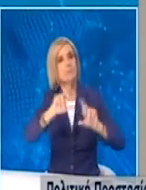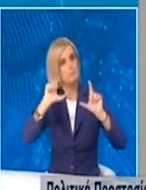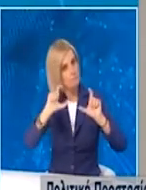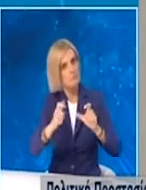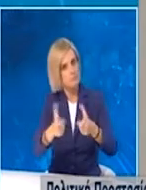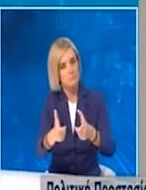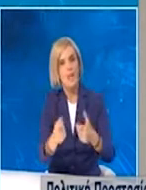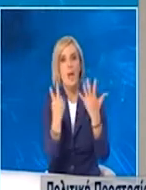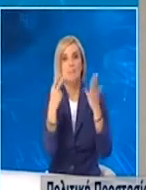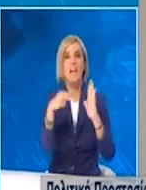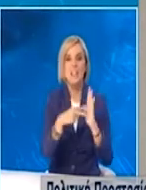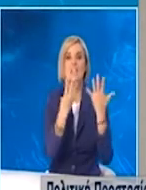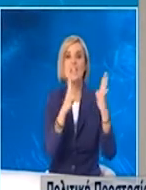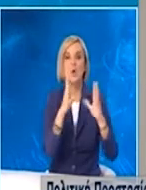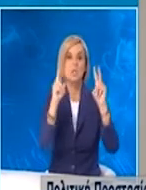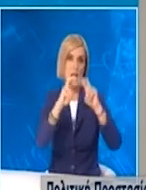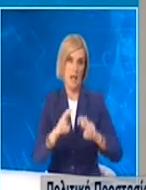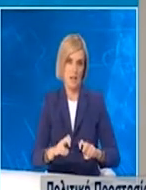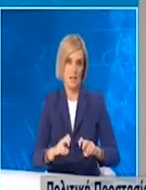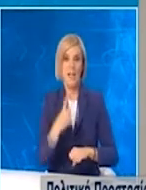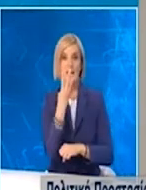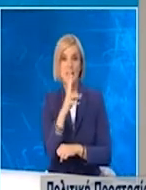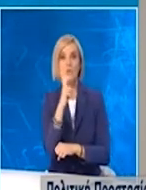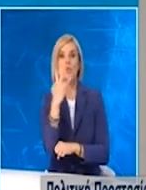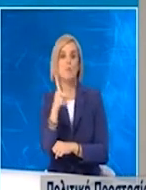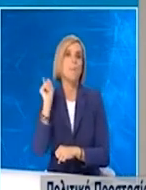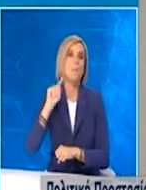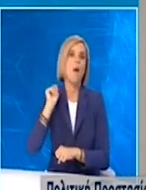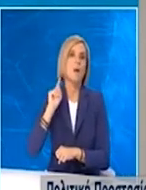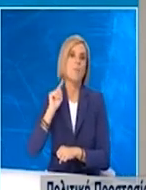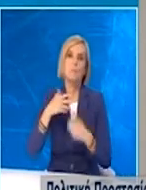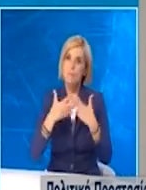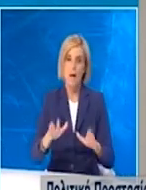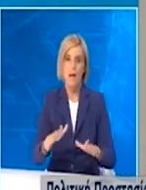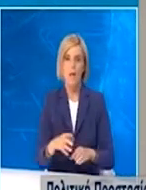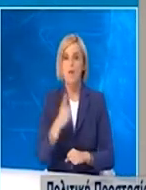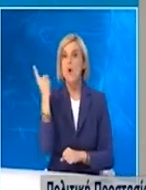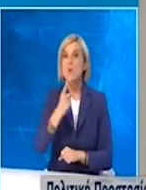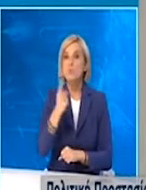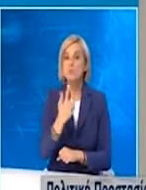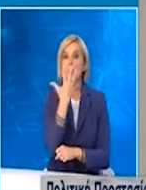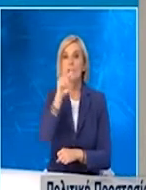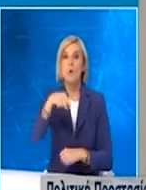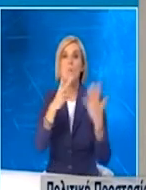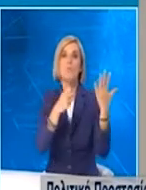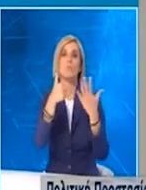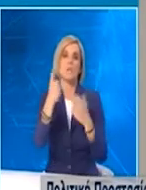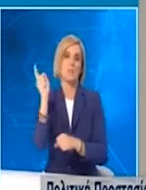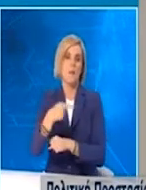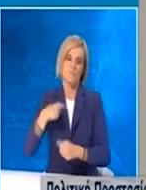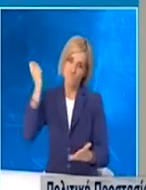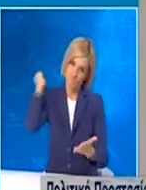7.379 έλεγχοι. Καταγράφηκαν 425 παραβάσεις, ποσοστό δηλαδή 5,76%, και